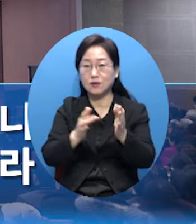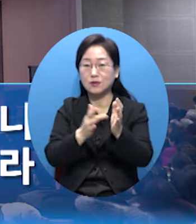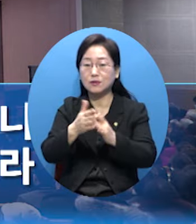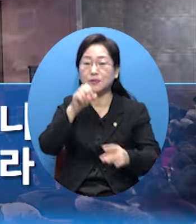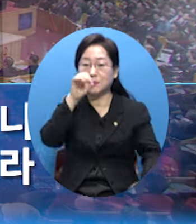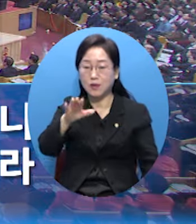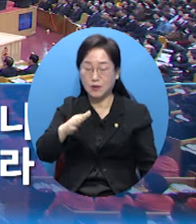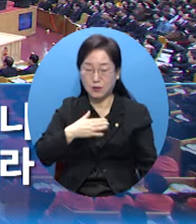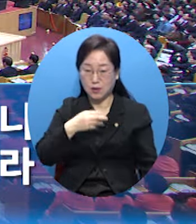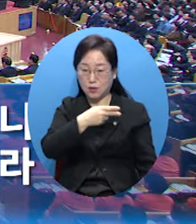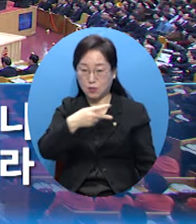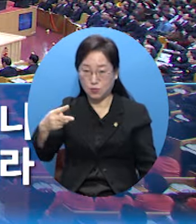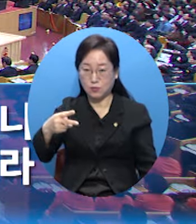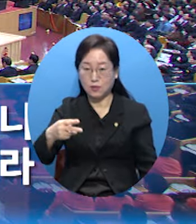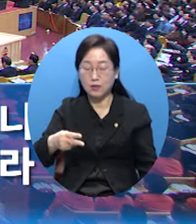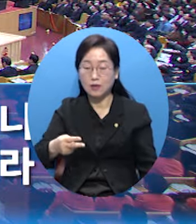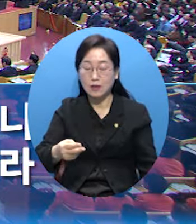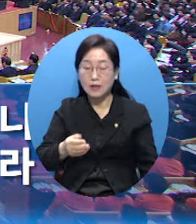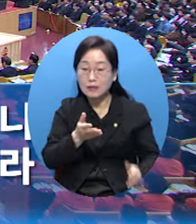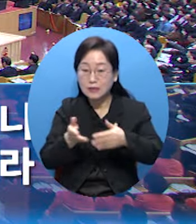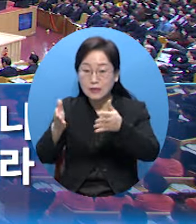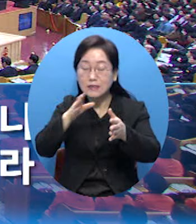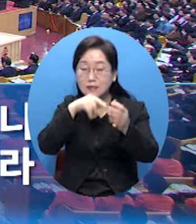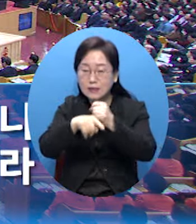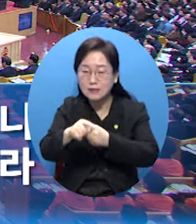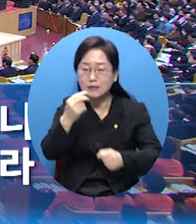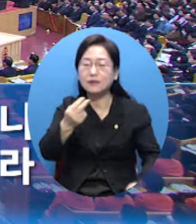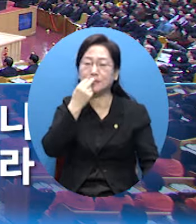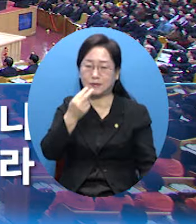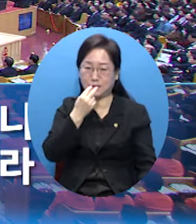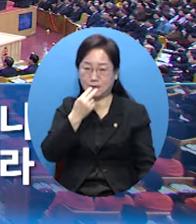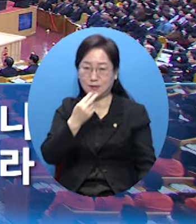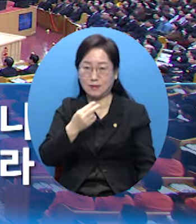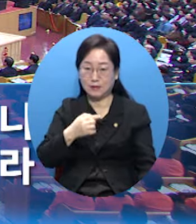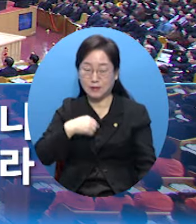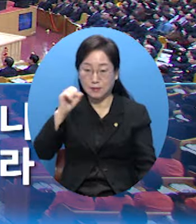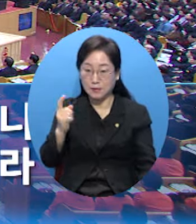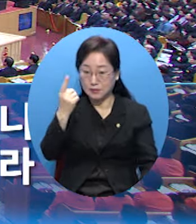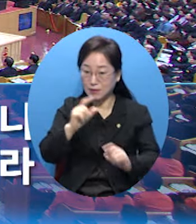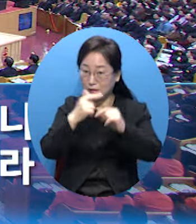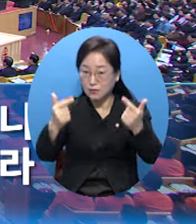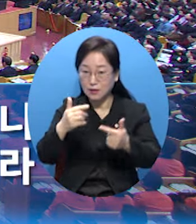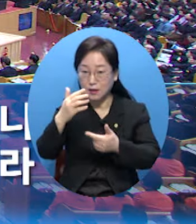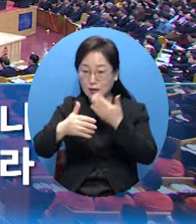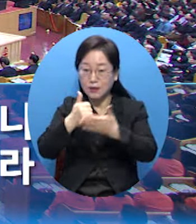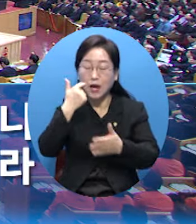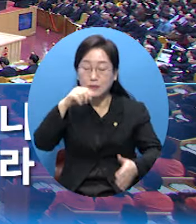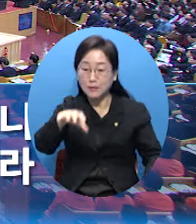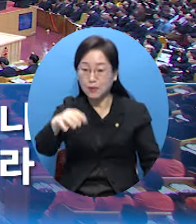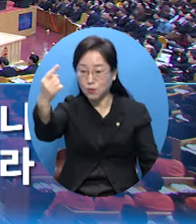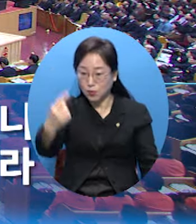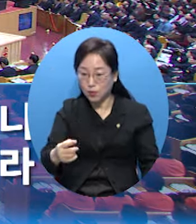곧 길이요 진리요 생명이니 나로 말미암아 저거는 아버지께로 올 자가 없느니라.